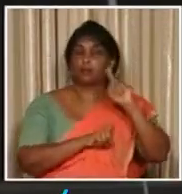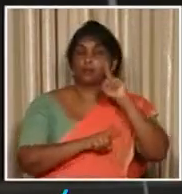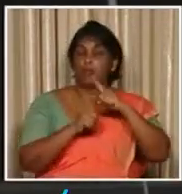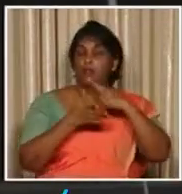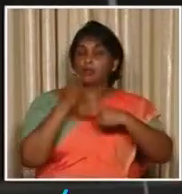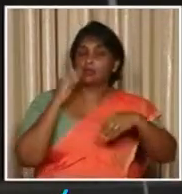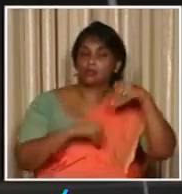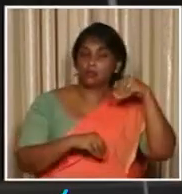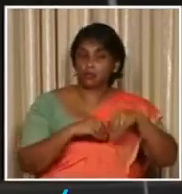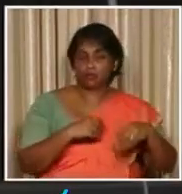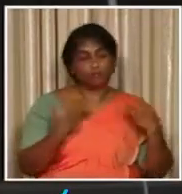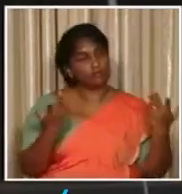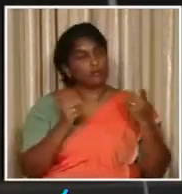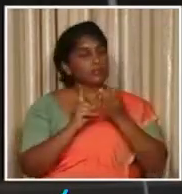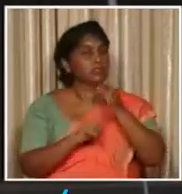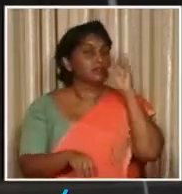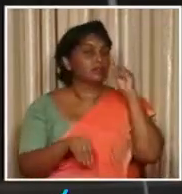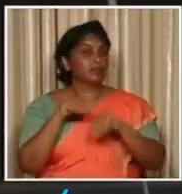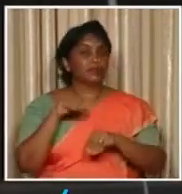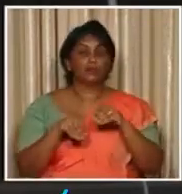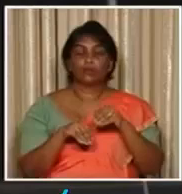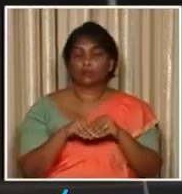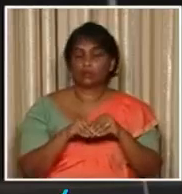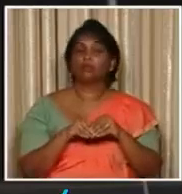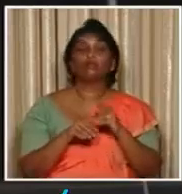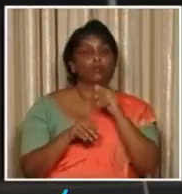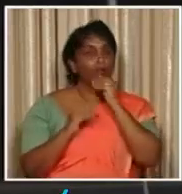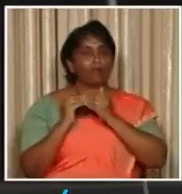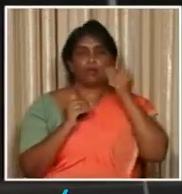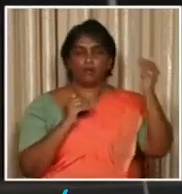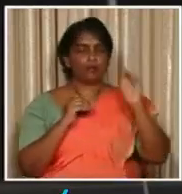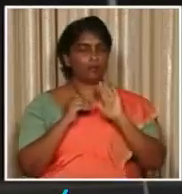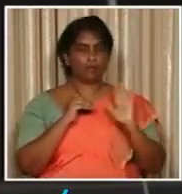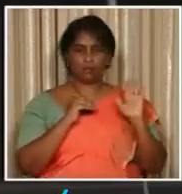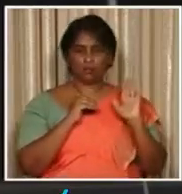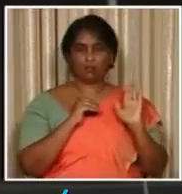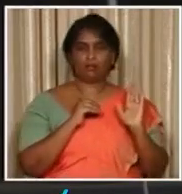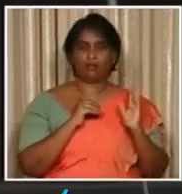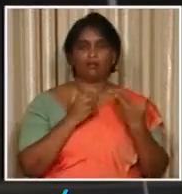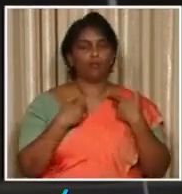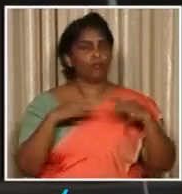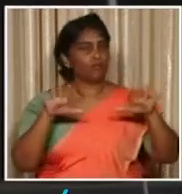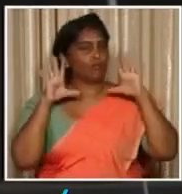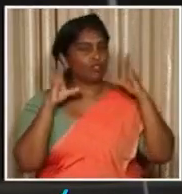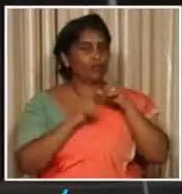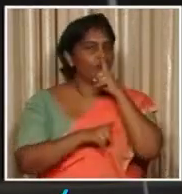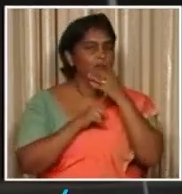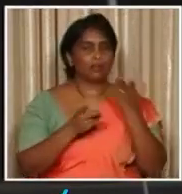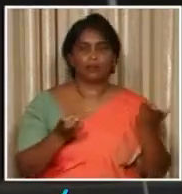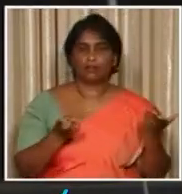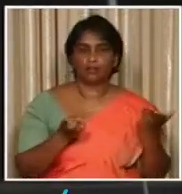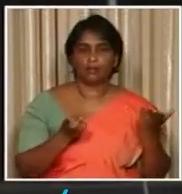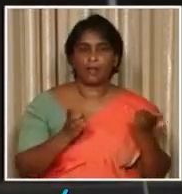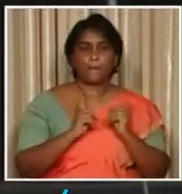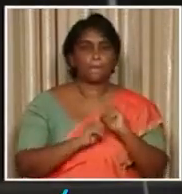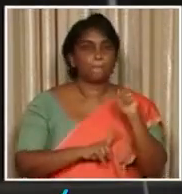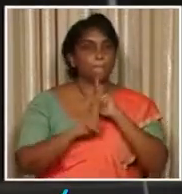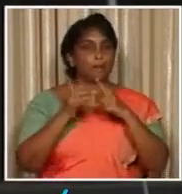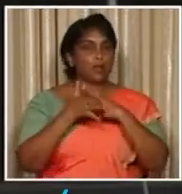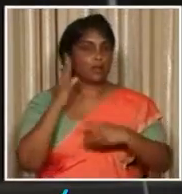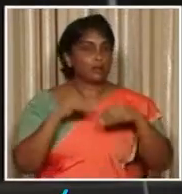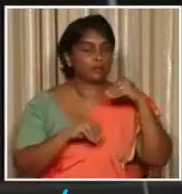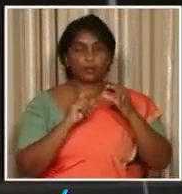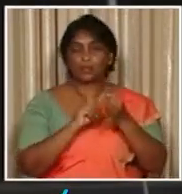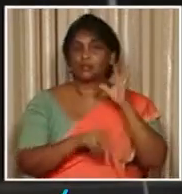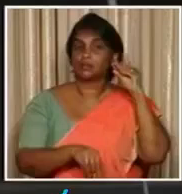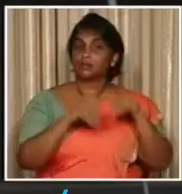chande, ehmanatang janajipati warne chande, api kal dalahne, ini pudum kata awakni, me parlimen itu chande,